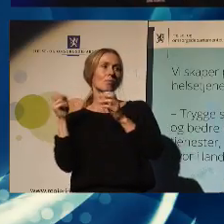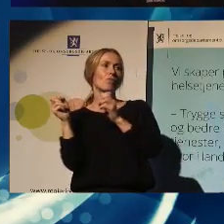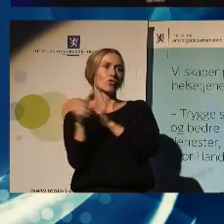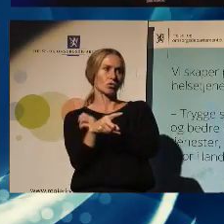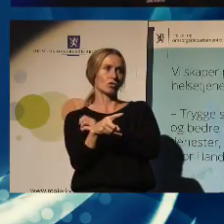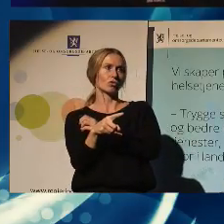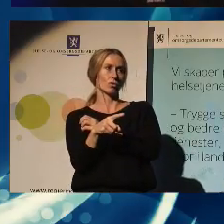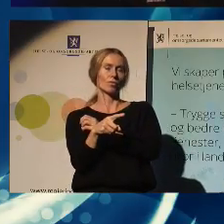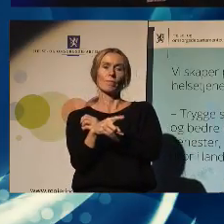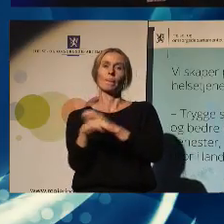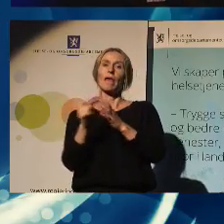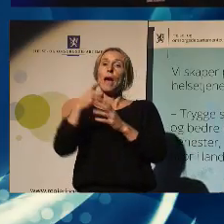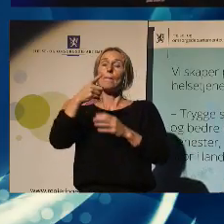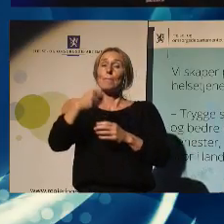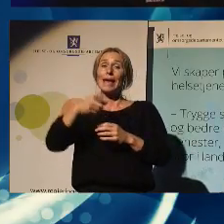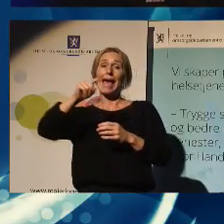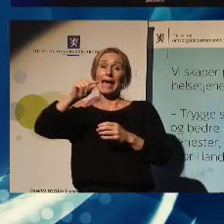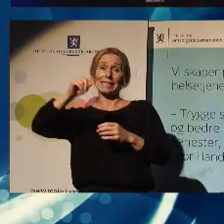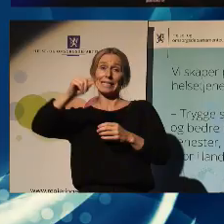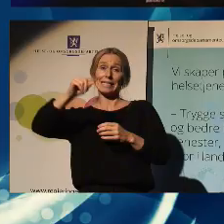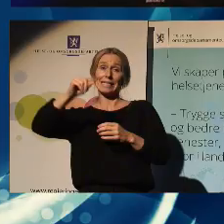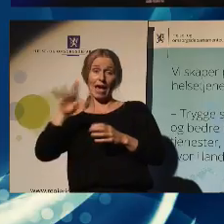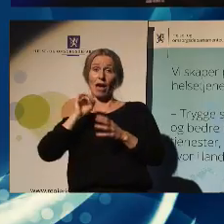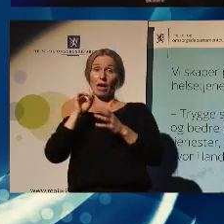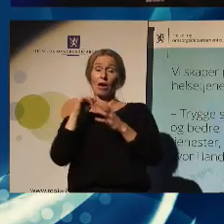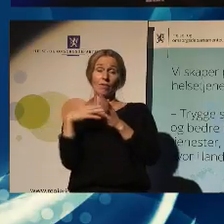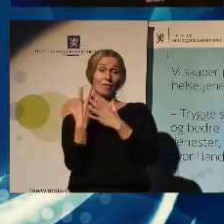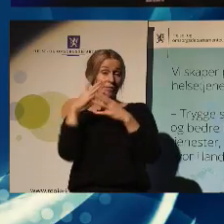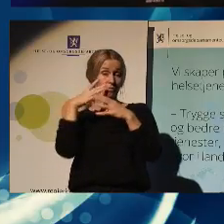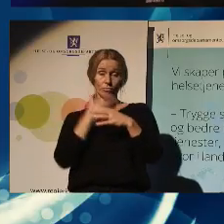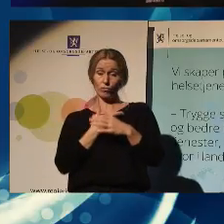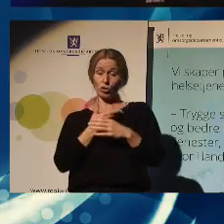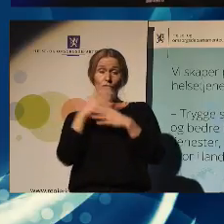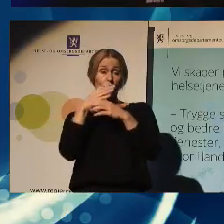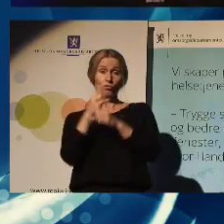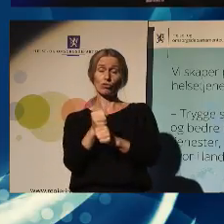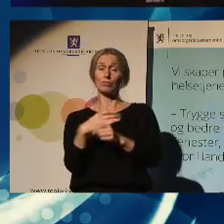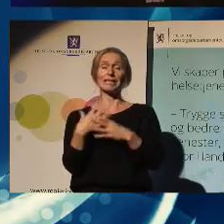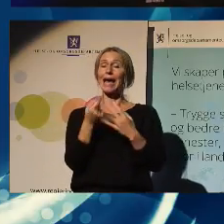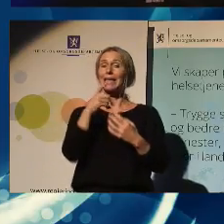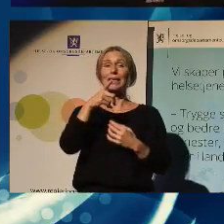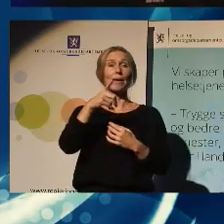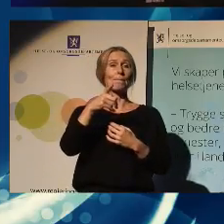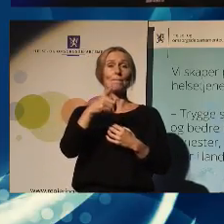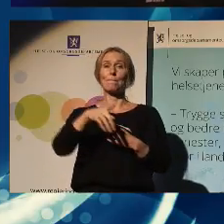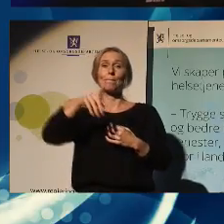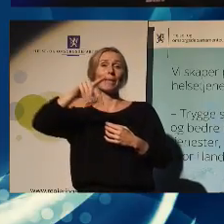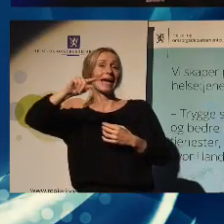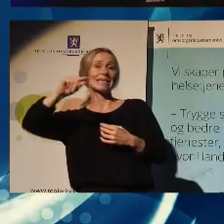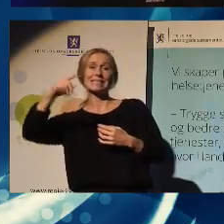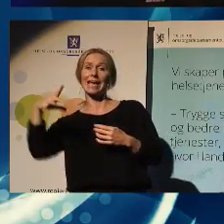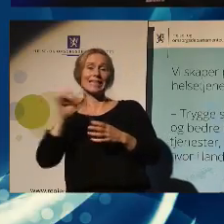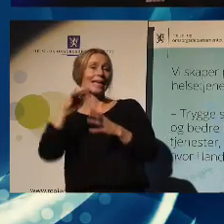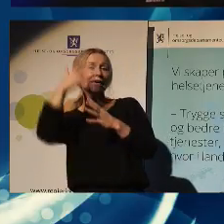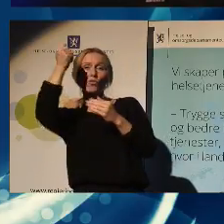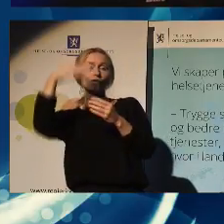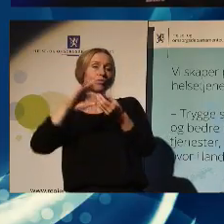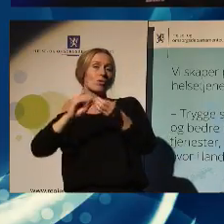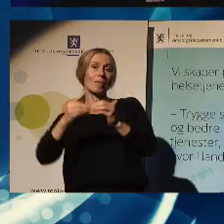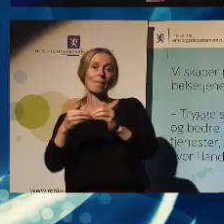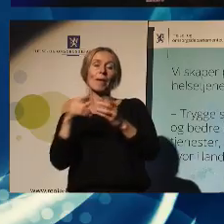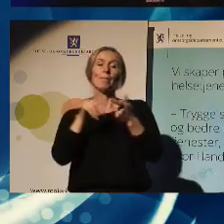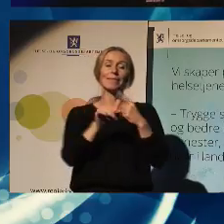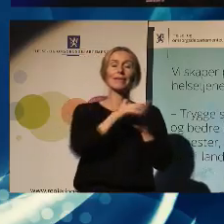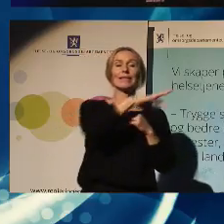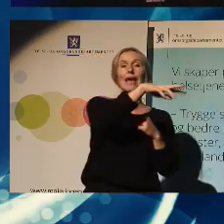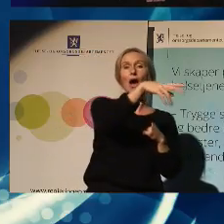PSD det som har vært fokusert mest på, men det faktisk ikke PSD som hovedproblemet. Det også de